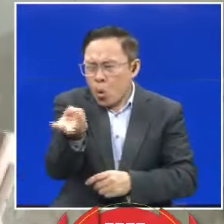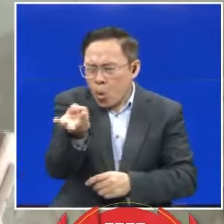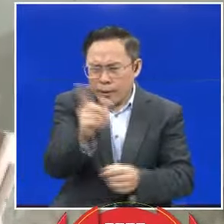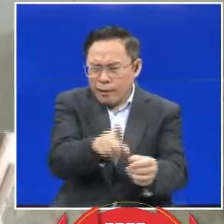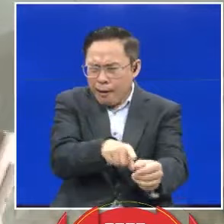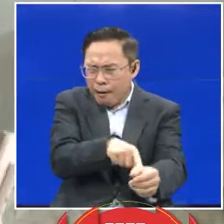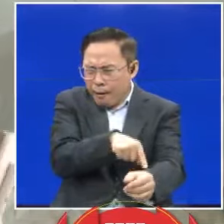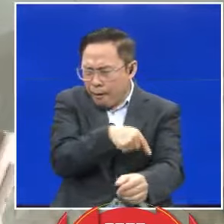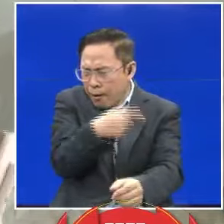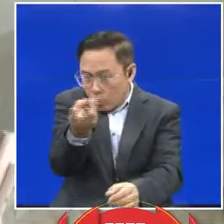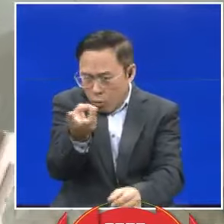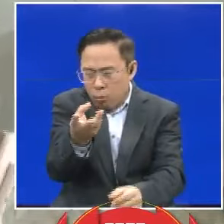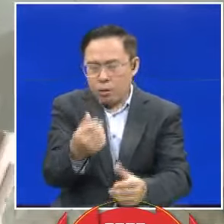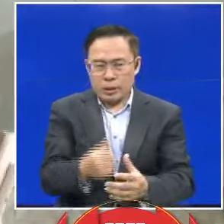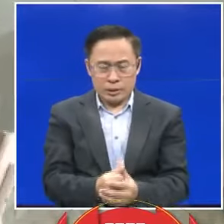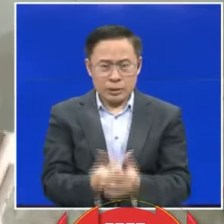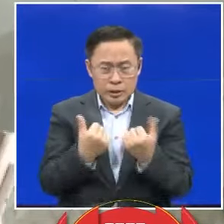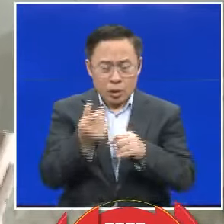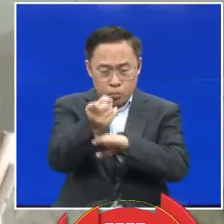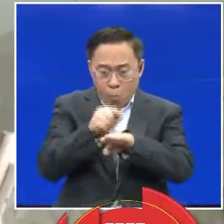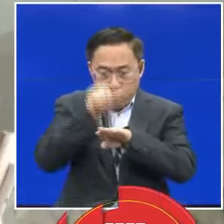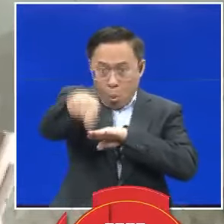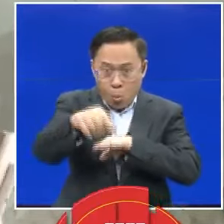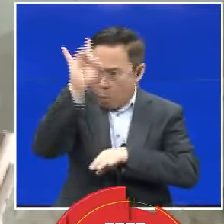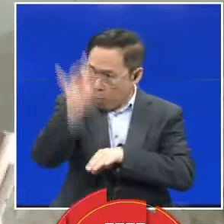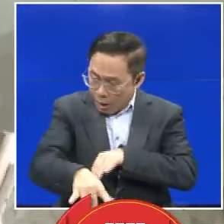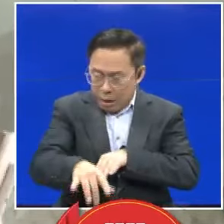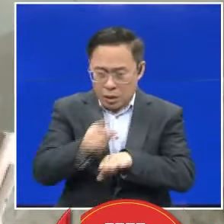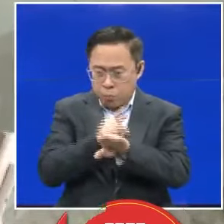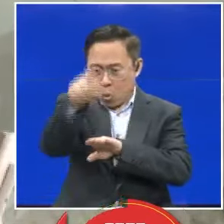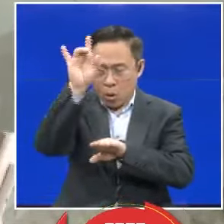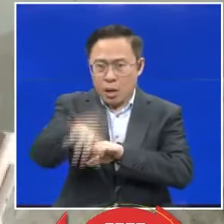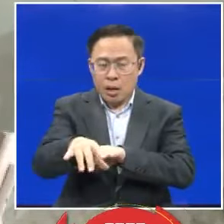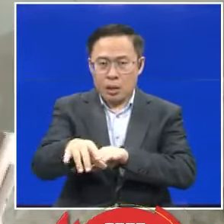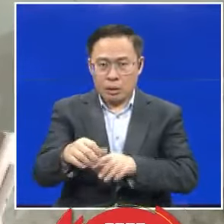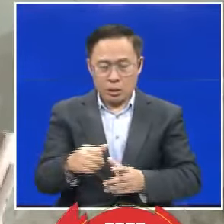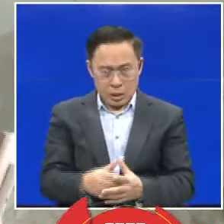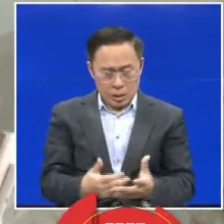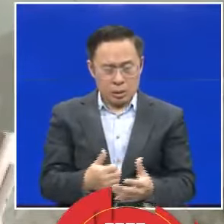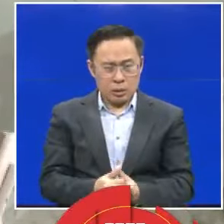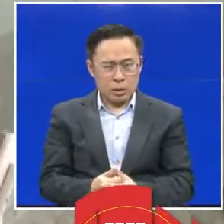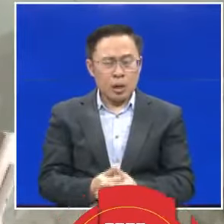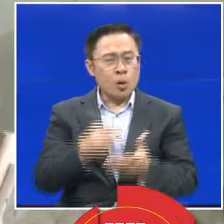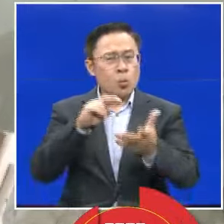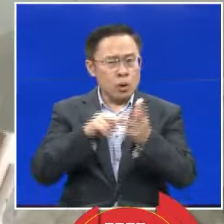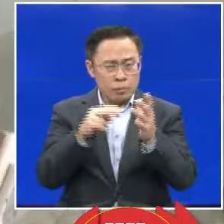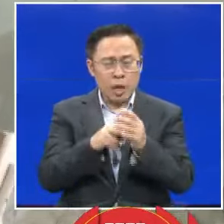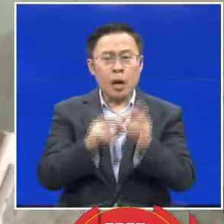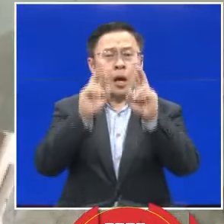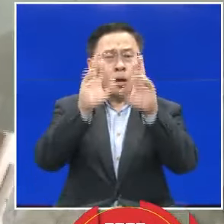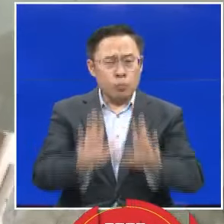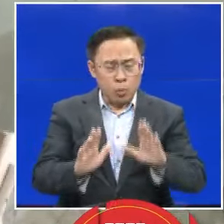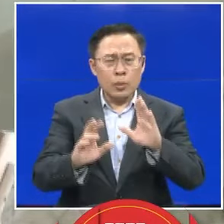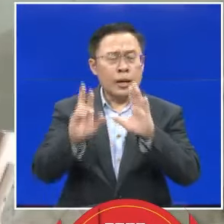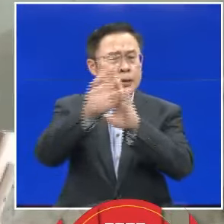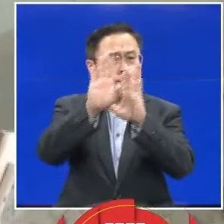มนี่มันกระสุนปืนใหญ่นะไม่ใช่กระสุนปืนสั้นแบบที่เราใช้กันเพราะฉะนั้นคือถ้ามันเกิดขึ้นเนี่ยมันควรจะต้องน้อยเพราะมันมีระบบระเบียบอยู่แ